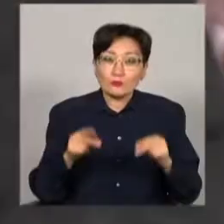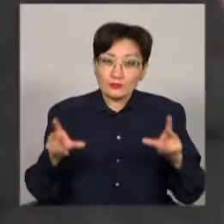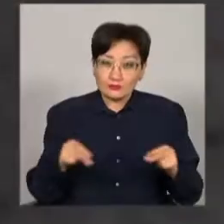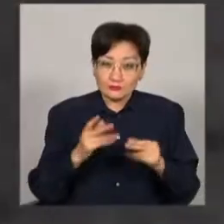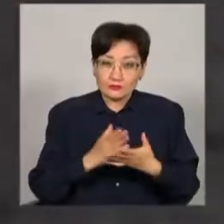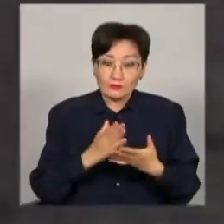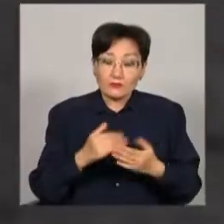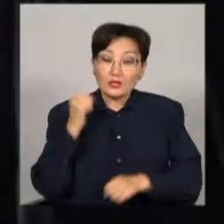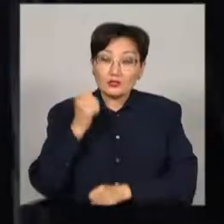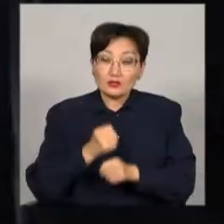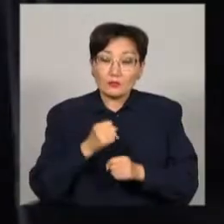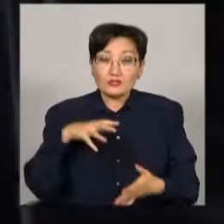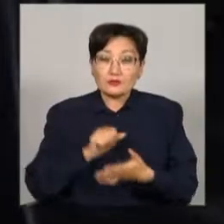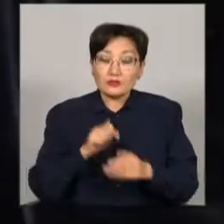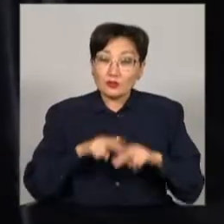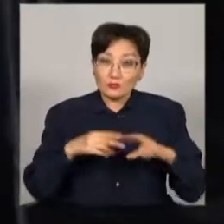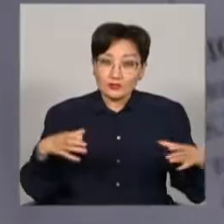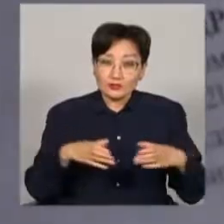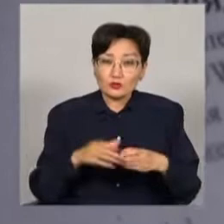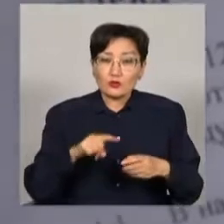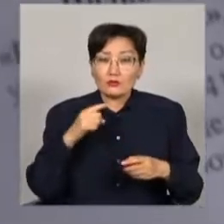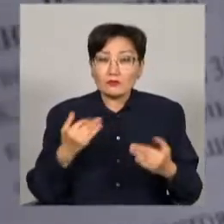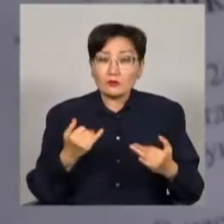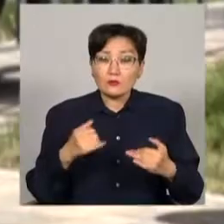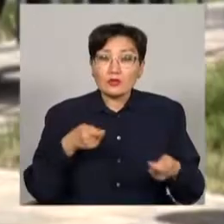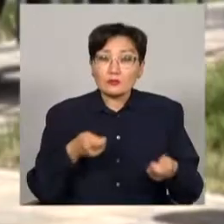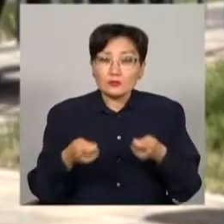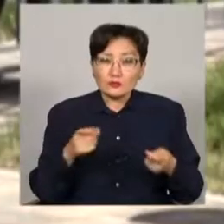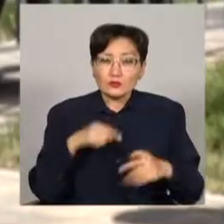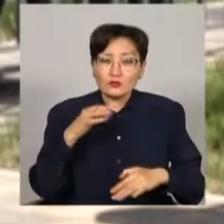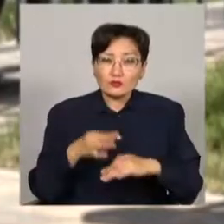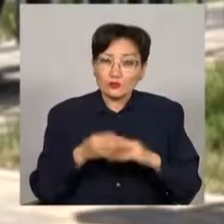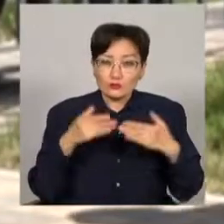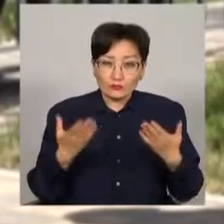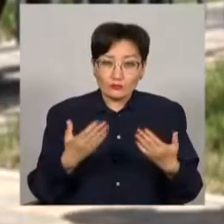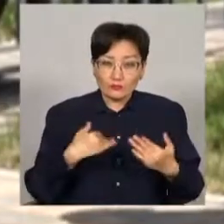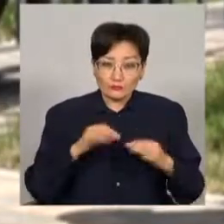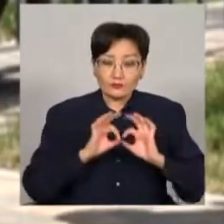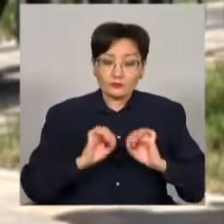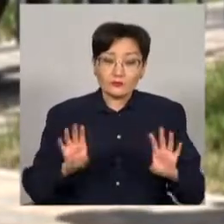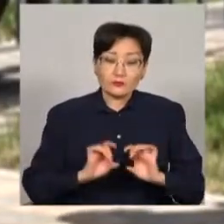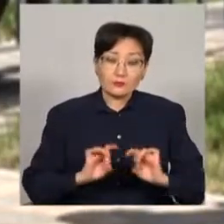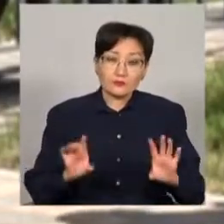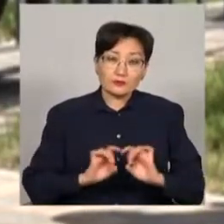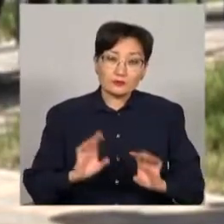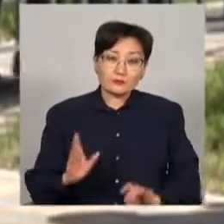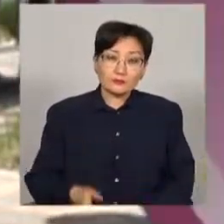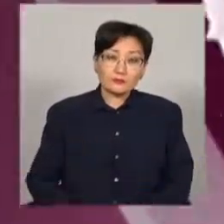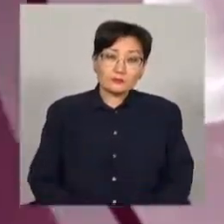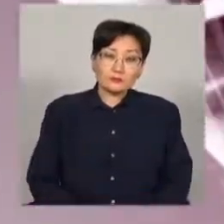deyt. Jumışlardı jaldağan kuruluş kompaniyası ne deyt? Jawaptılar nege jawapsız otır? Men Alibek Şıntemir şındıq izdep